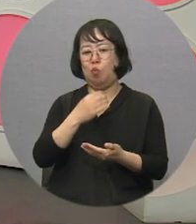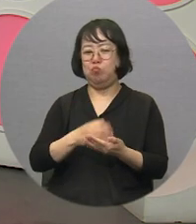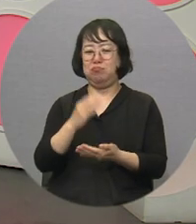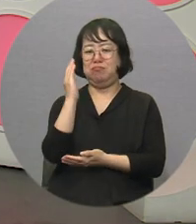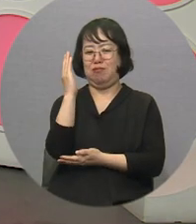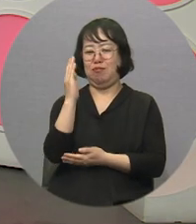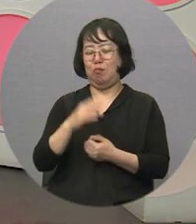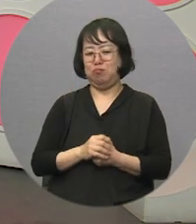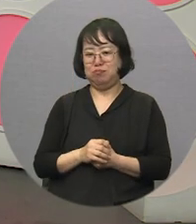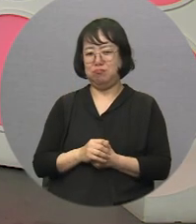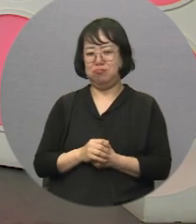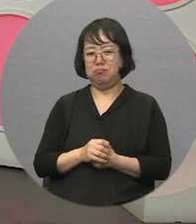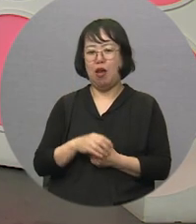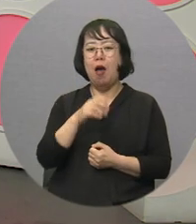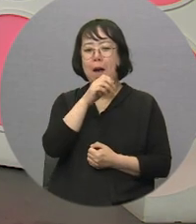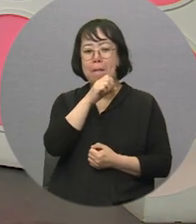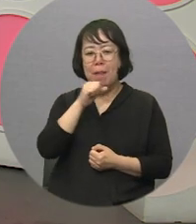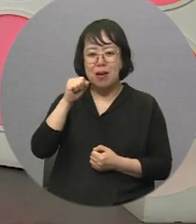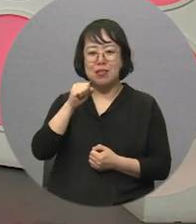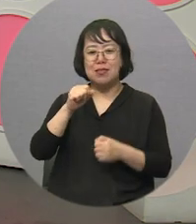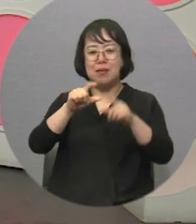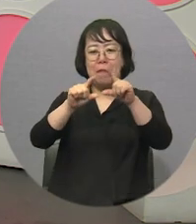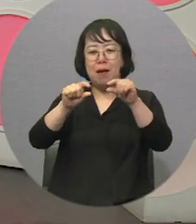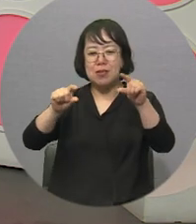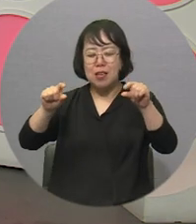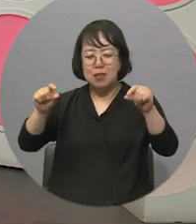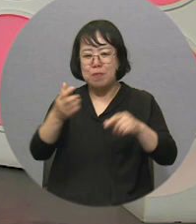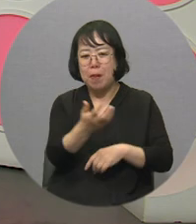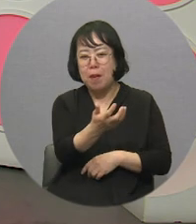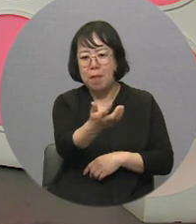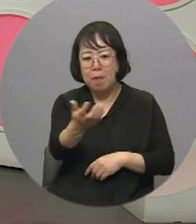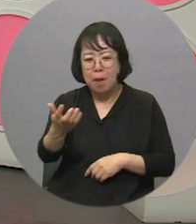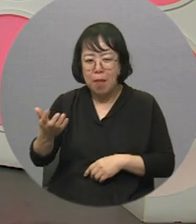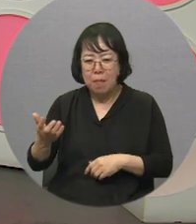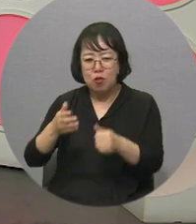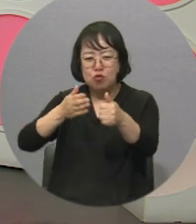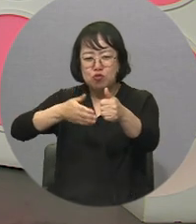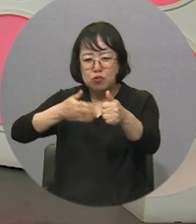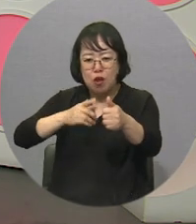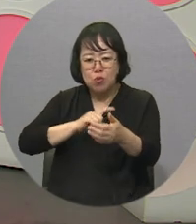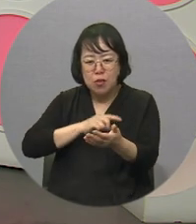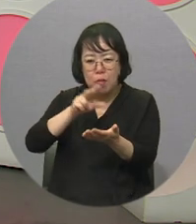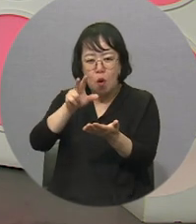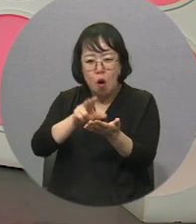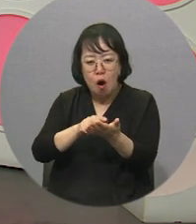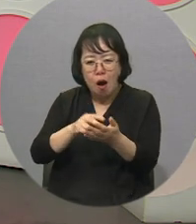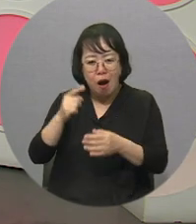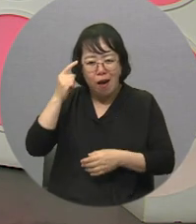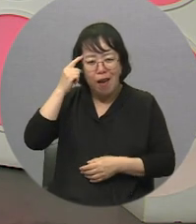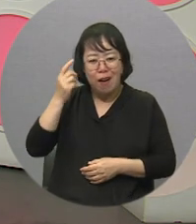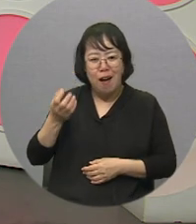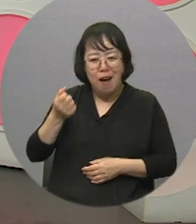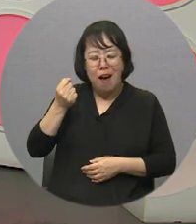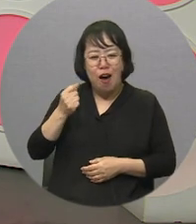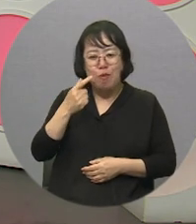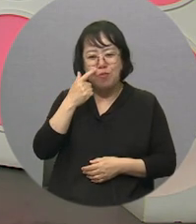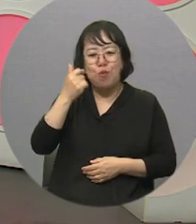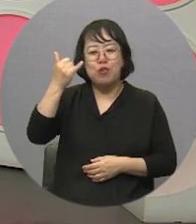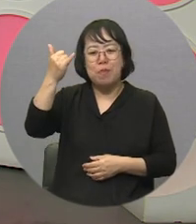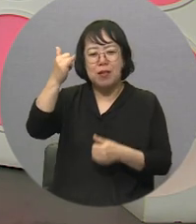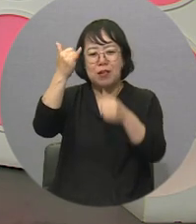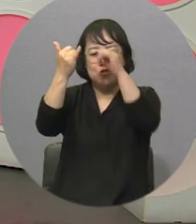나는 진수성찬을 차려라 그래서 네. 부모님이나 네. 이런 분들한테 차려주는 거로 잠깐 소개할 때